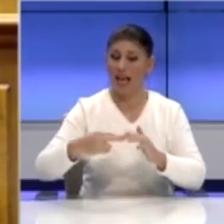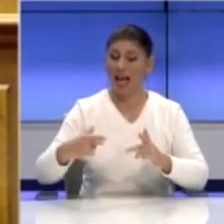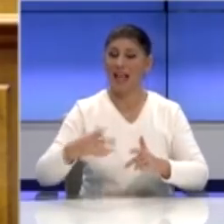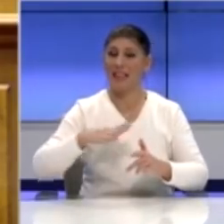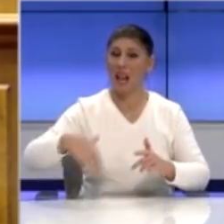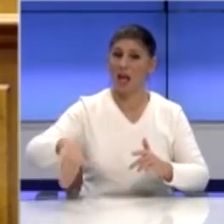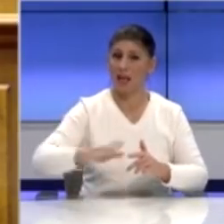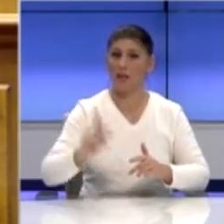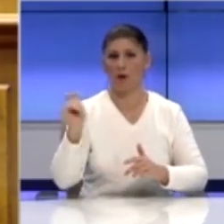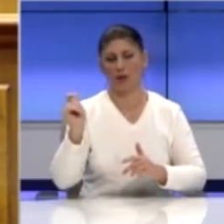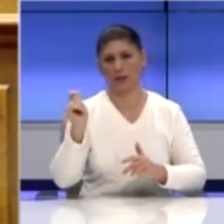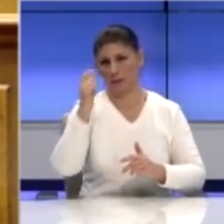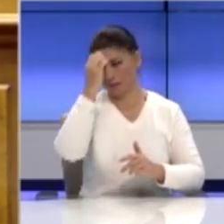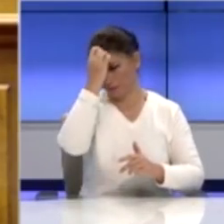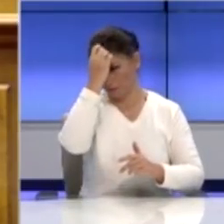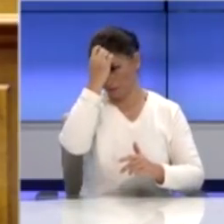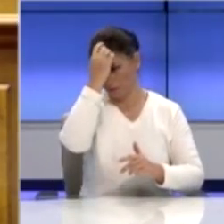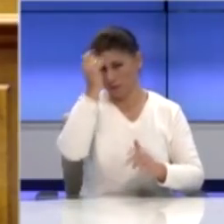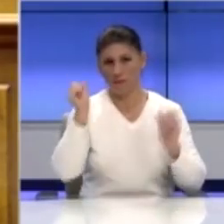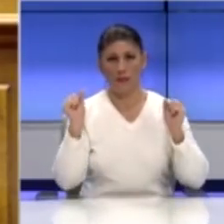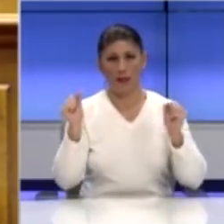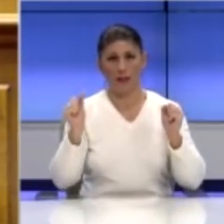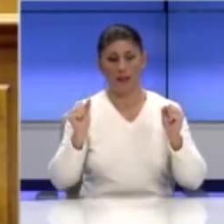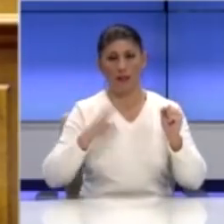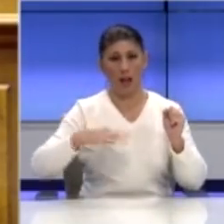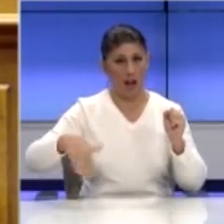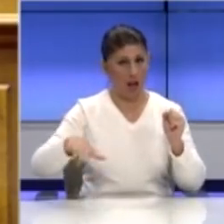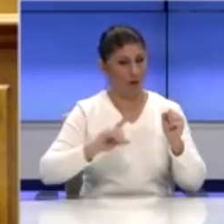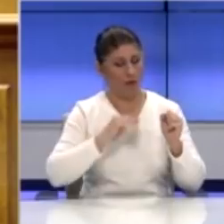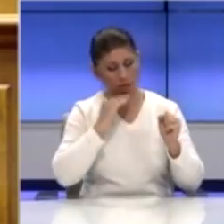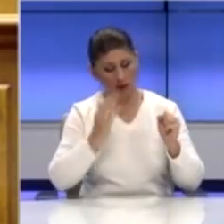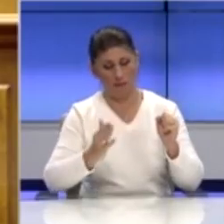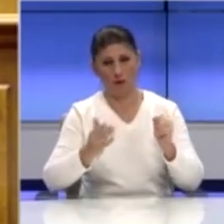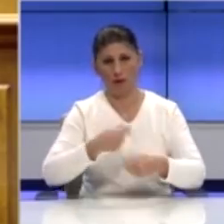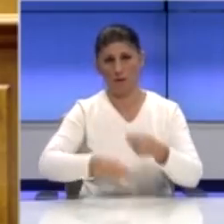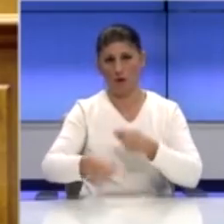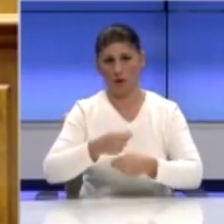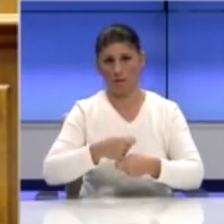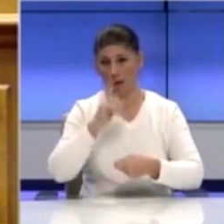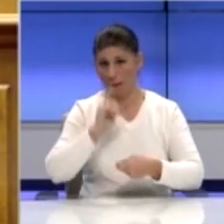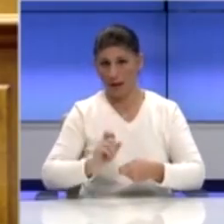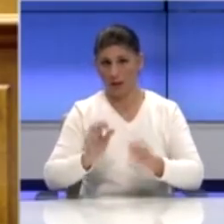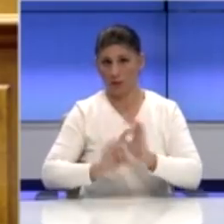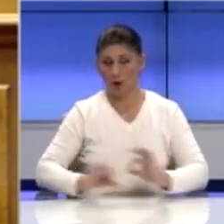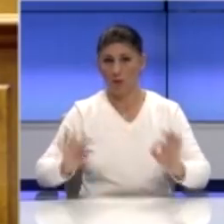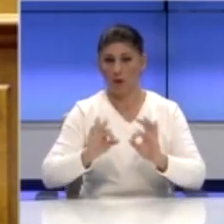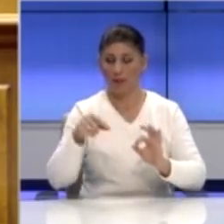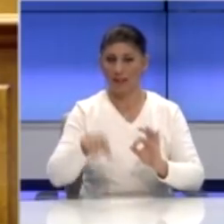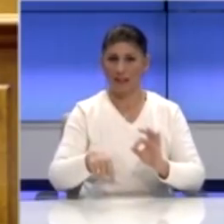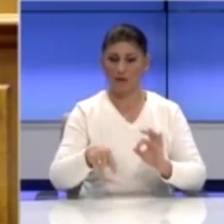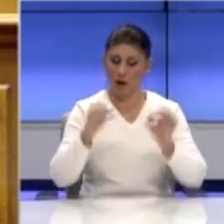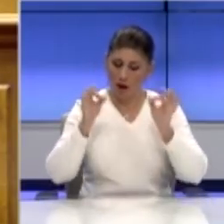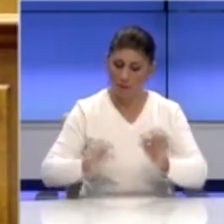αντιλαϊκή είναι η πολιτική σας. Η υγεία του λαού δεν μπορεί να είναι εμπόρευμα και απαραίτητη προϋπόθεση γι' αυτό είναι